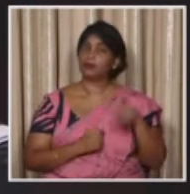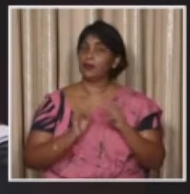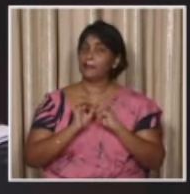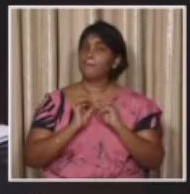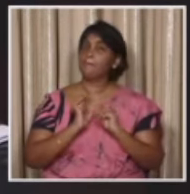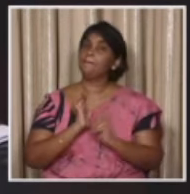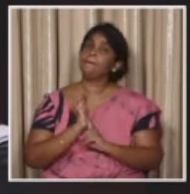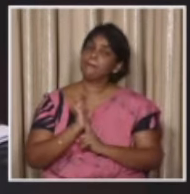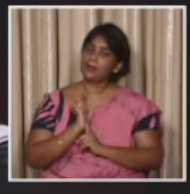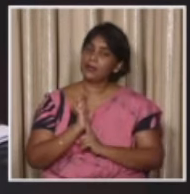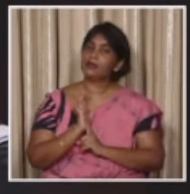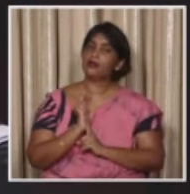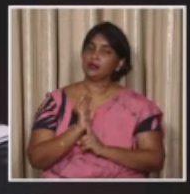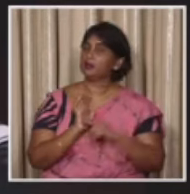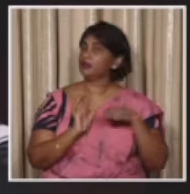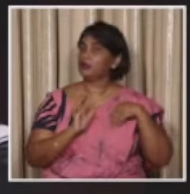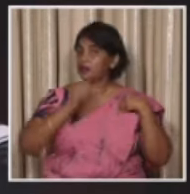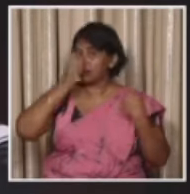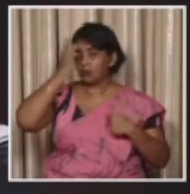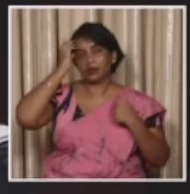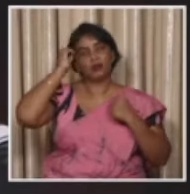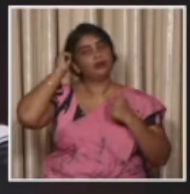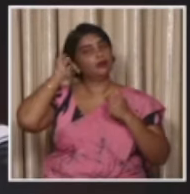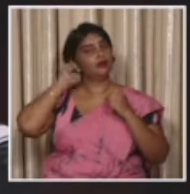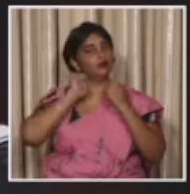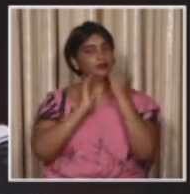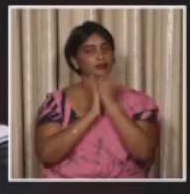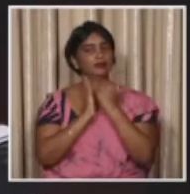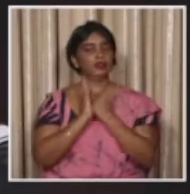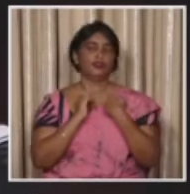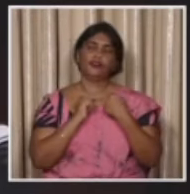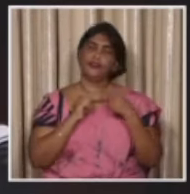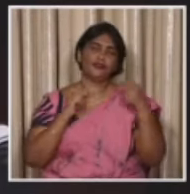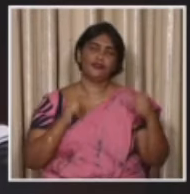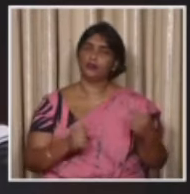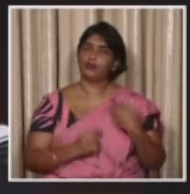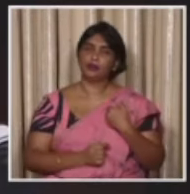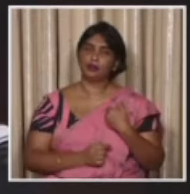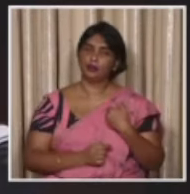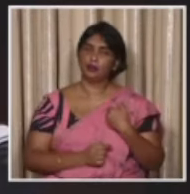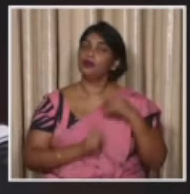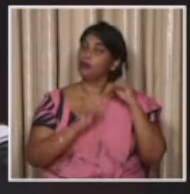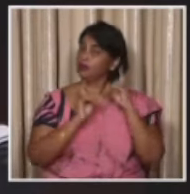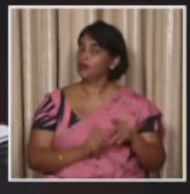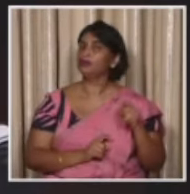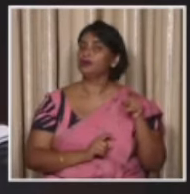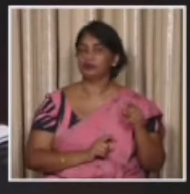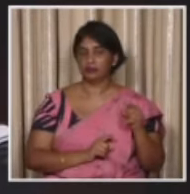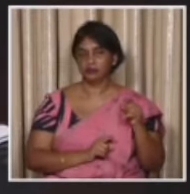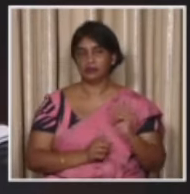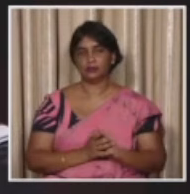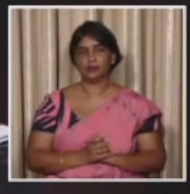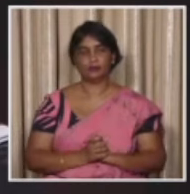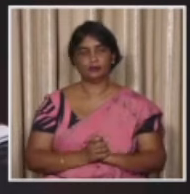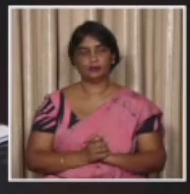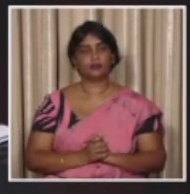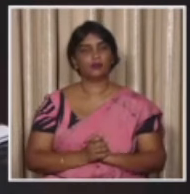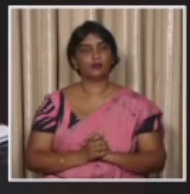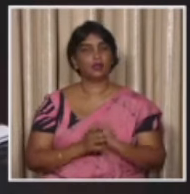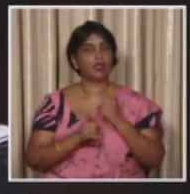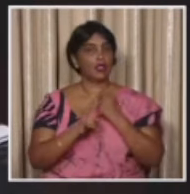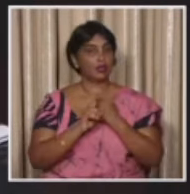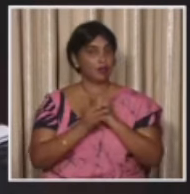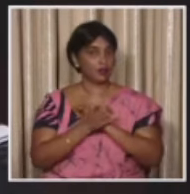පනතේ ප්‍රධාන විධිවිධානවලට විරුද්ධ වන්නේ. ඒ වගේම කබීර්